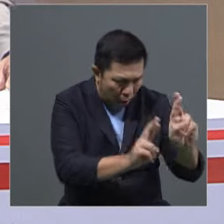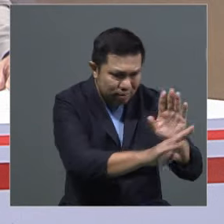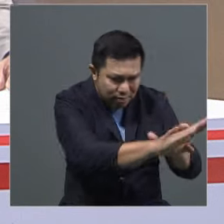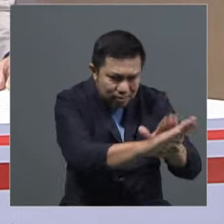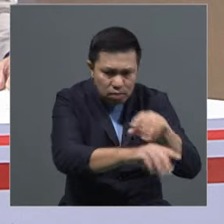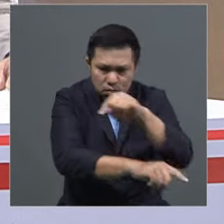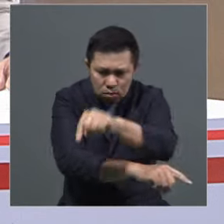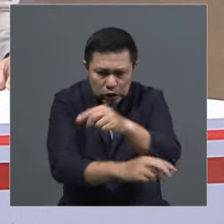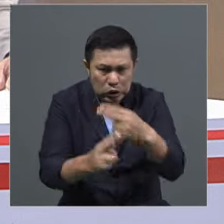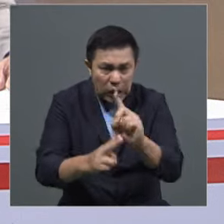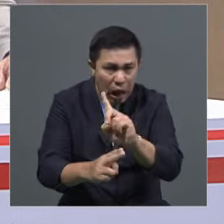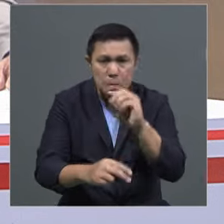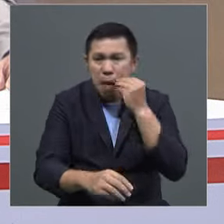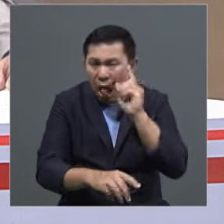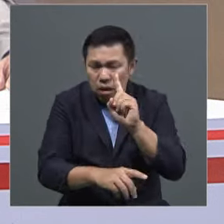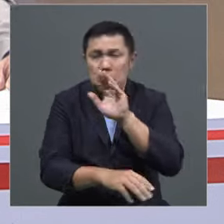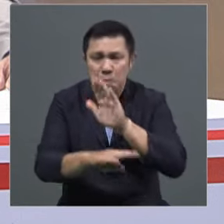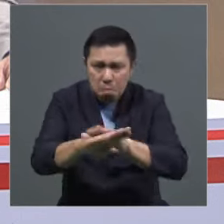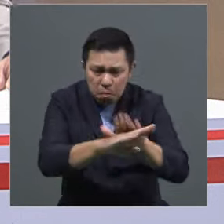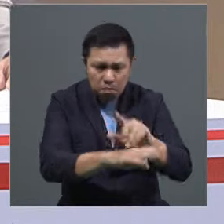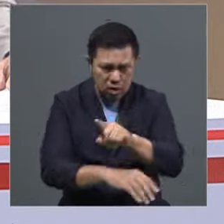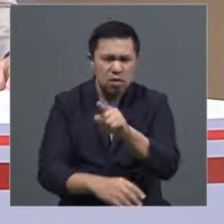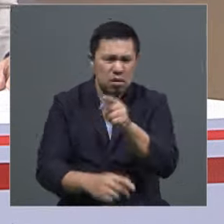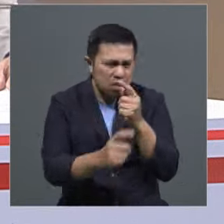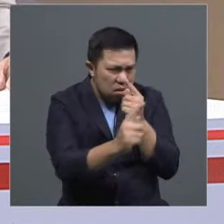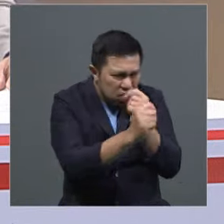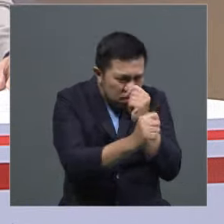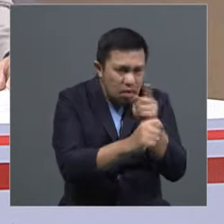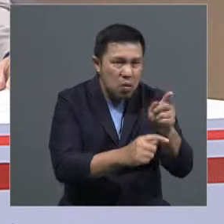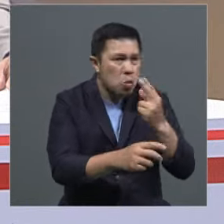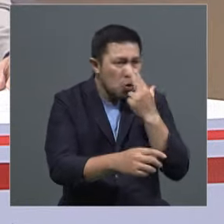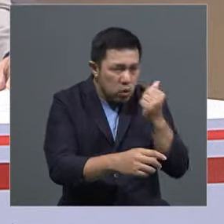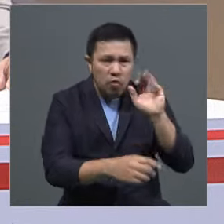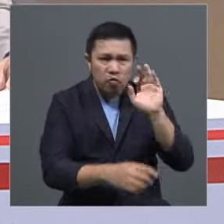าง เพราะฉะนั้นเข้าไปคลิก follow เข้าไปคลิกติดตามเอาไว้นะครับจะได้ติดตามสถานการณ์อย่างใกล้ชิดด้วยนะครับ